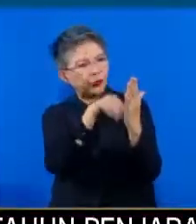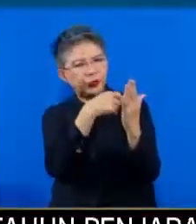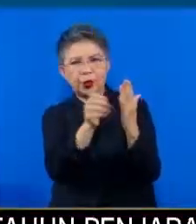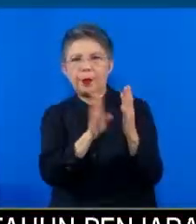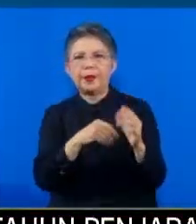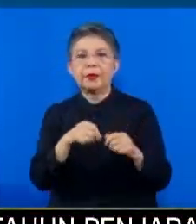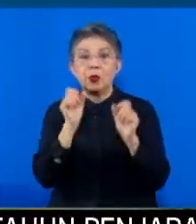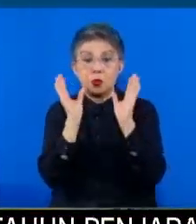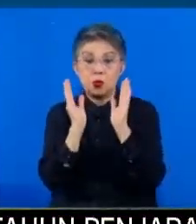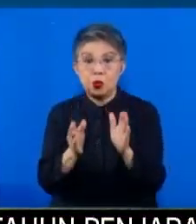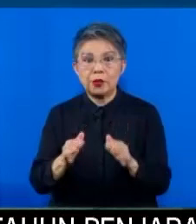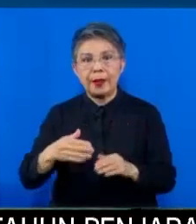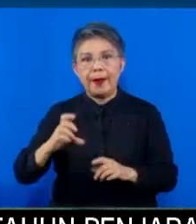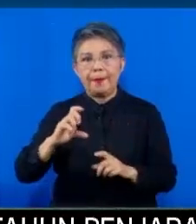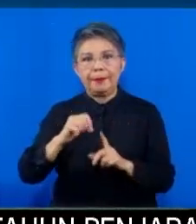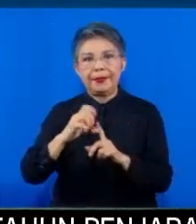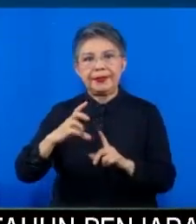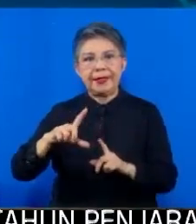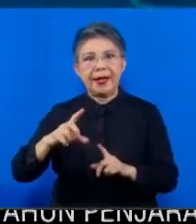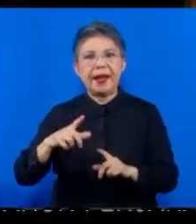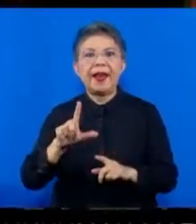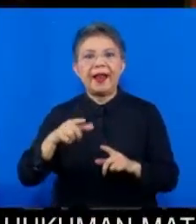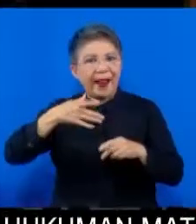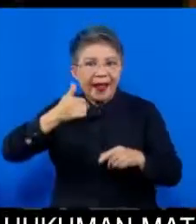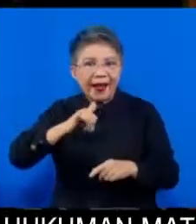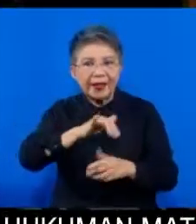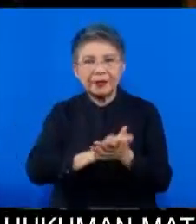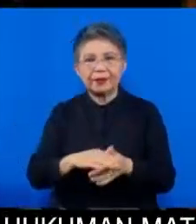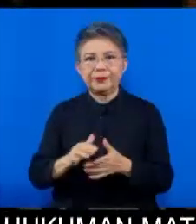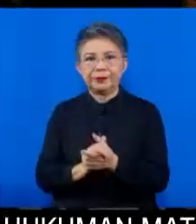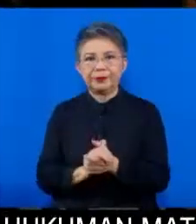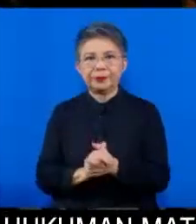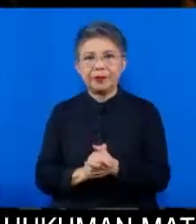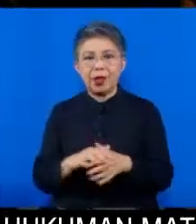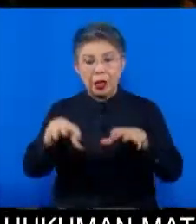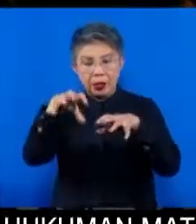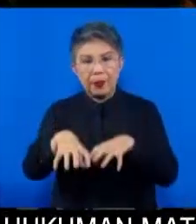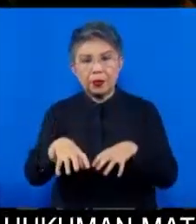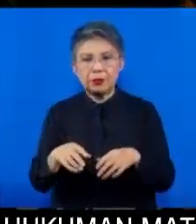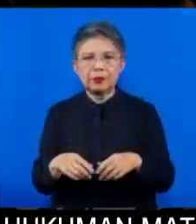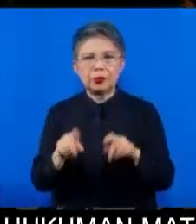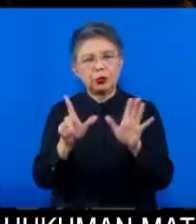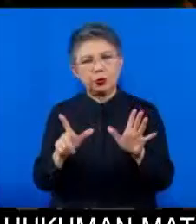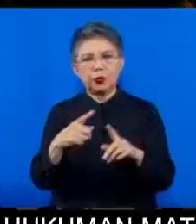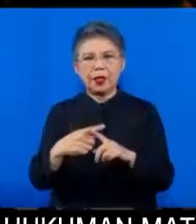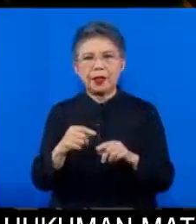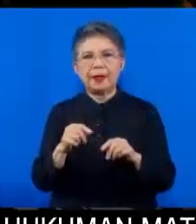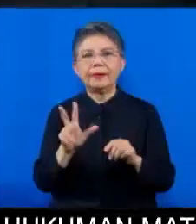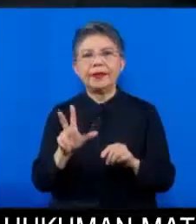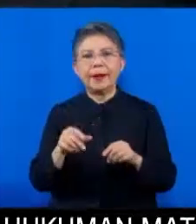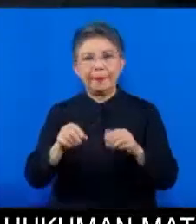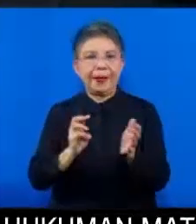lele di kawasan Pekayon, Bekasi, Jawa Barat ini. Studionya sederhana, berukuran 7x3 meter